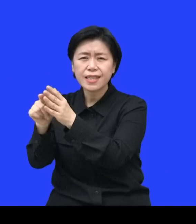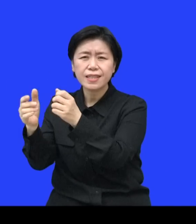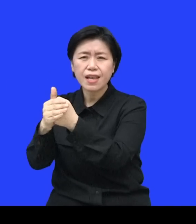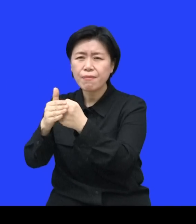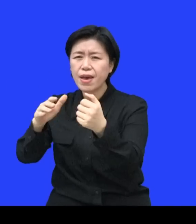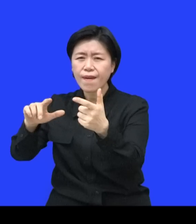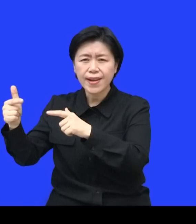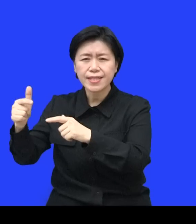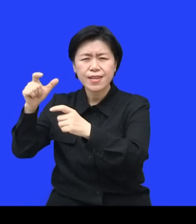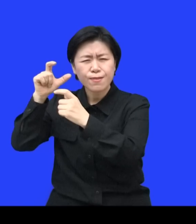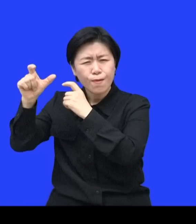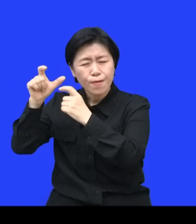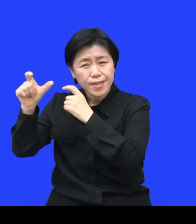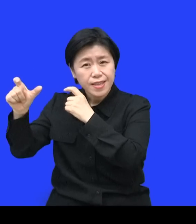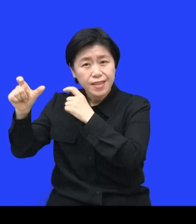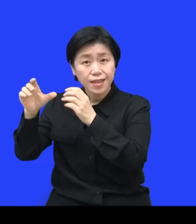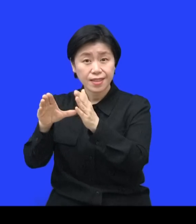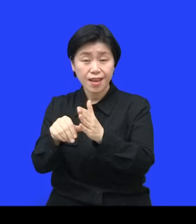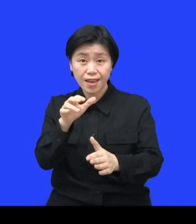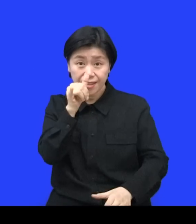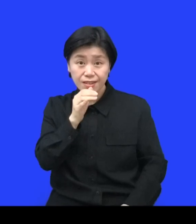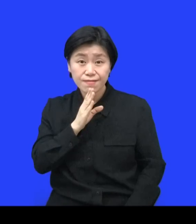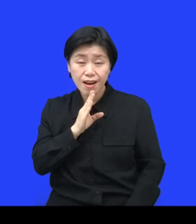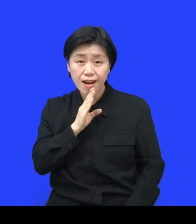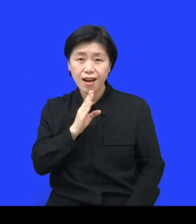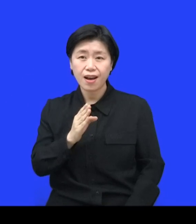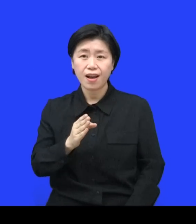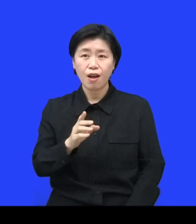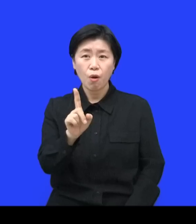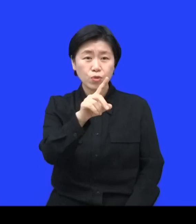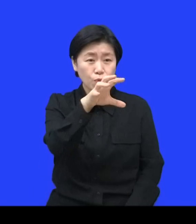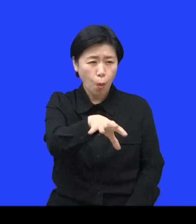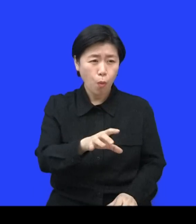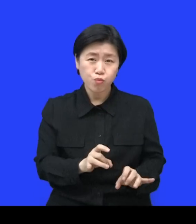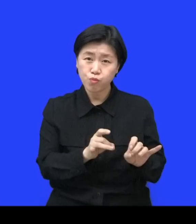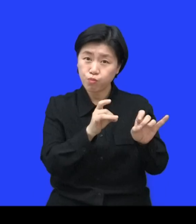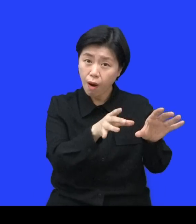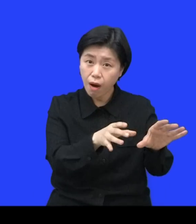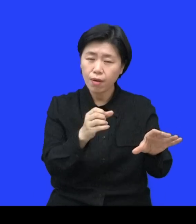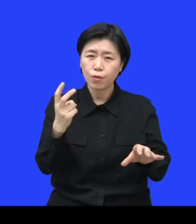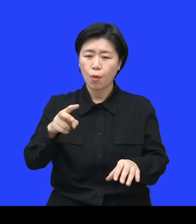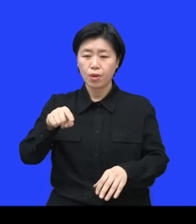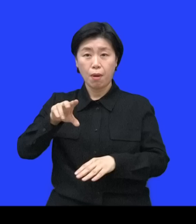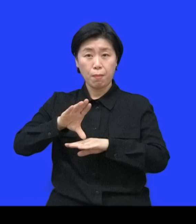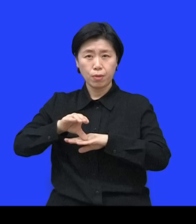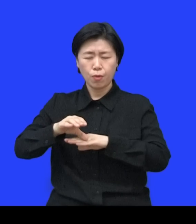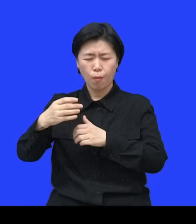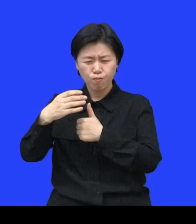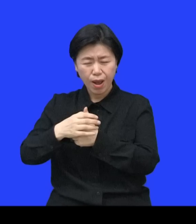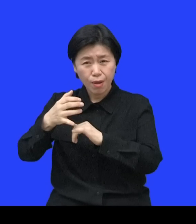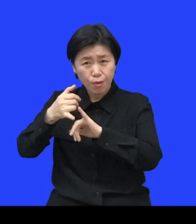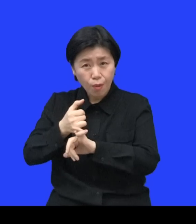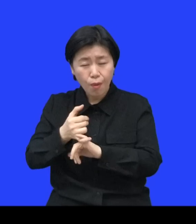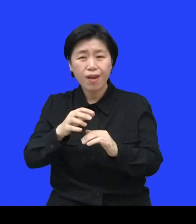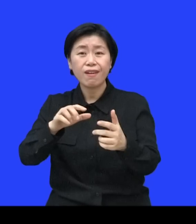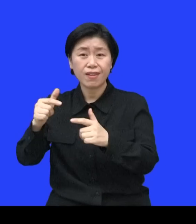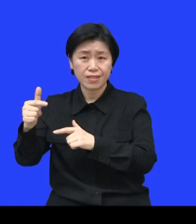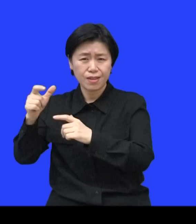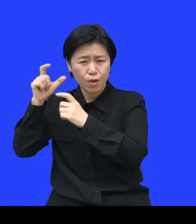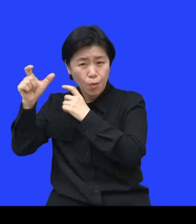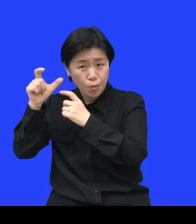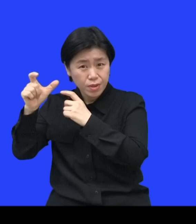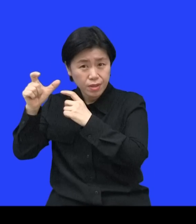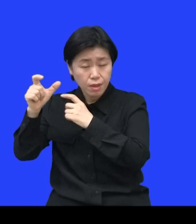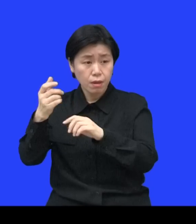필요 없는. 근데 하나님이 나한테 뭔가 뭐 어디에 후원하게 하신다든지 뭐 2%를 맡게 하시는 뭐 이런 거 있잖아요. 네네네. 남들은 절대